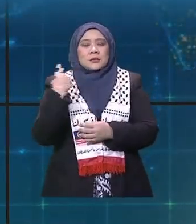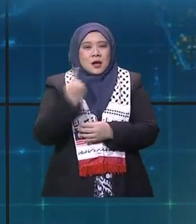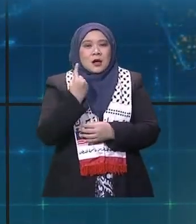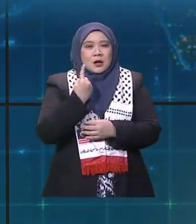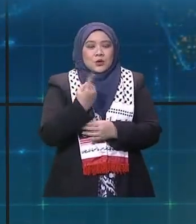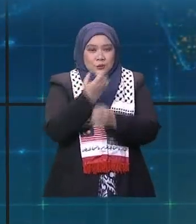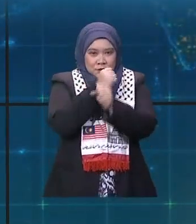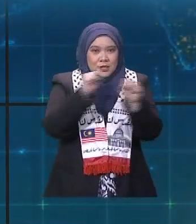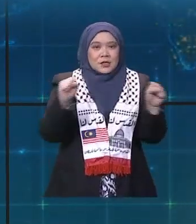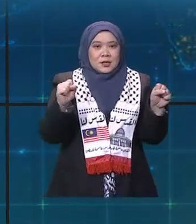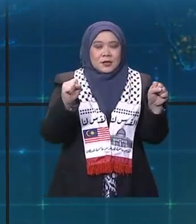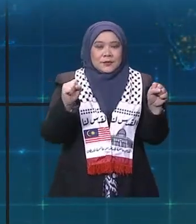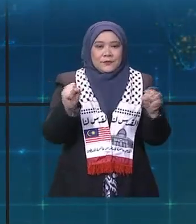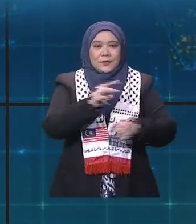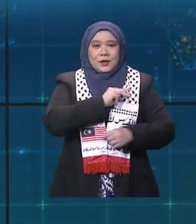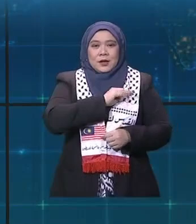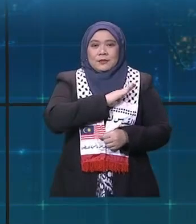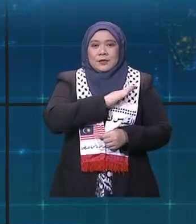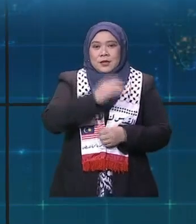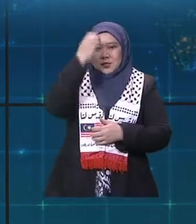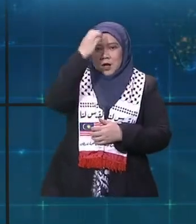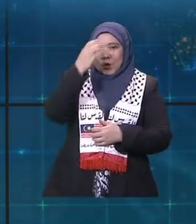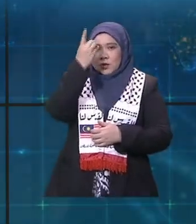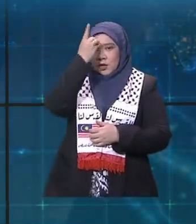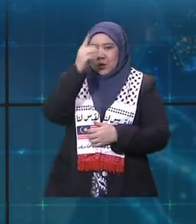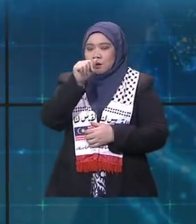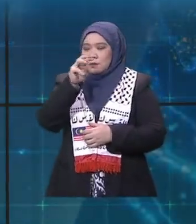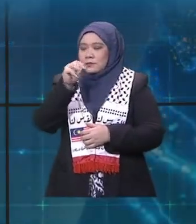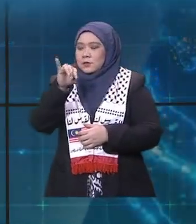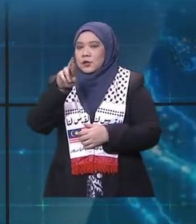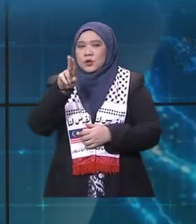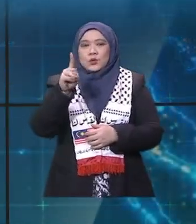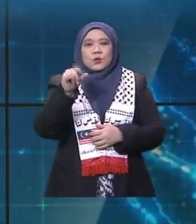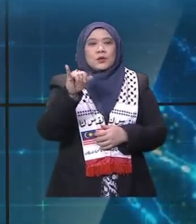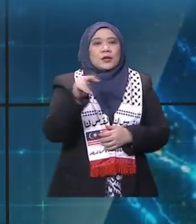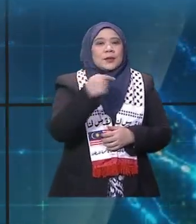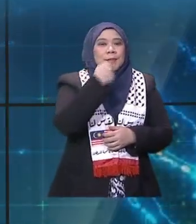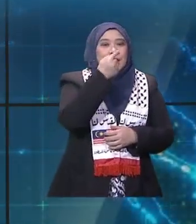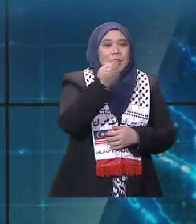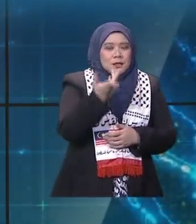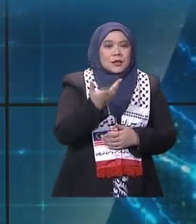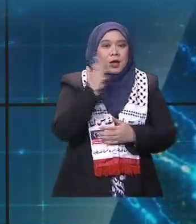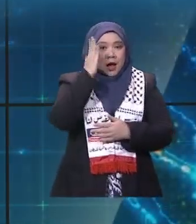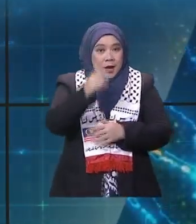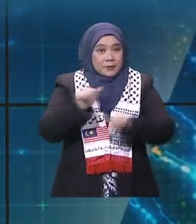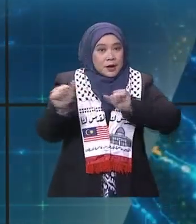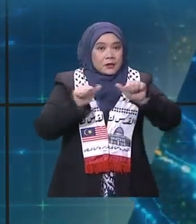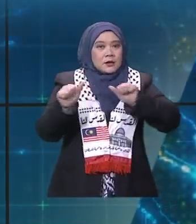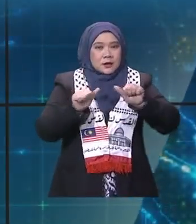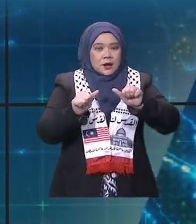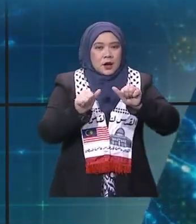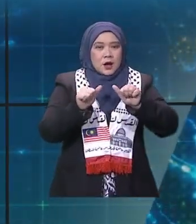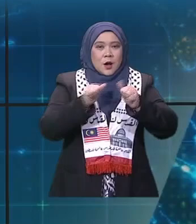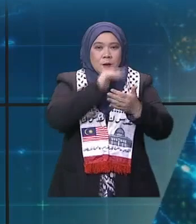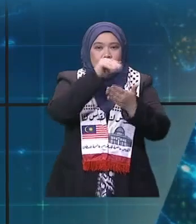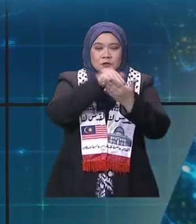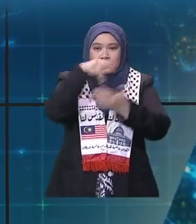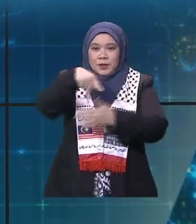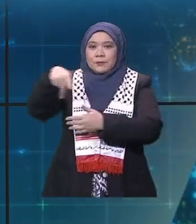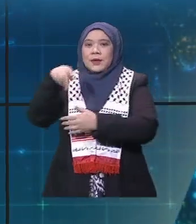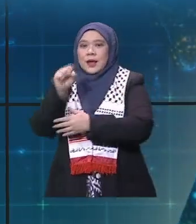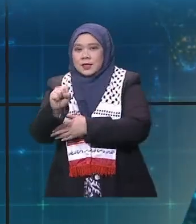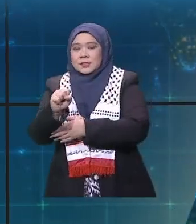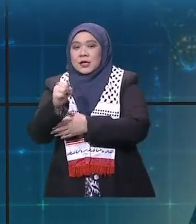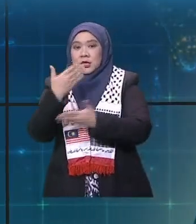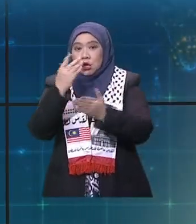berada dalam keadaan bersedia. Menteri Besar Selangor, Datuk Seri Amiruddin Syari berkata pihaknya akan mengaktifkan semula pusat pemindahan sementara PPS